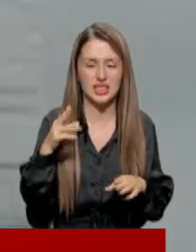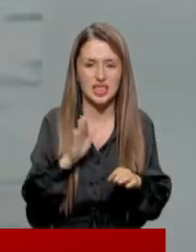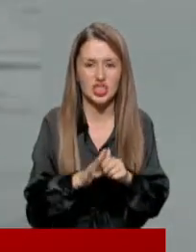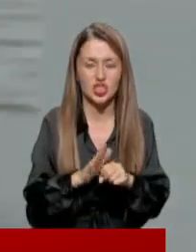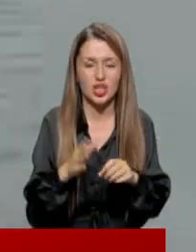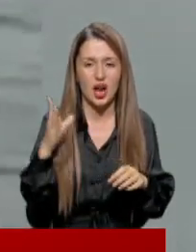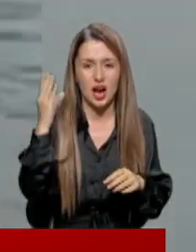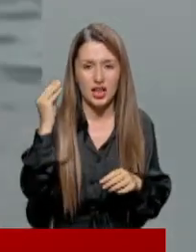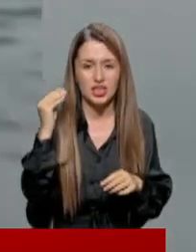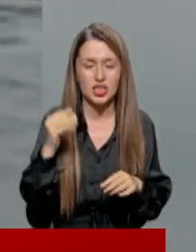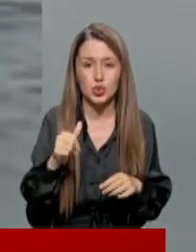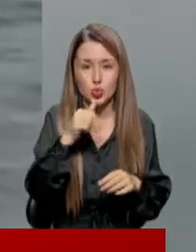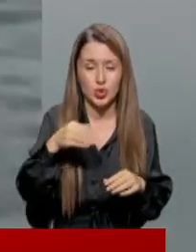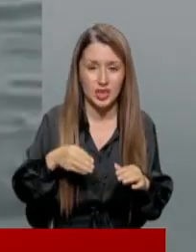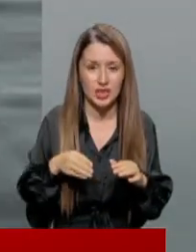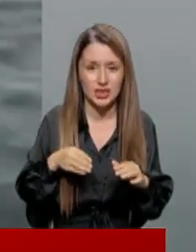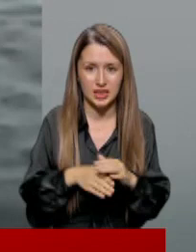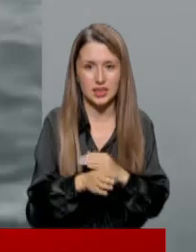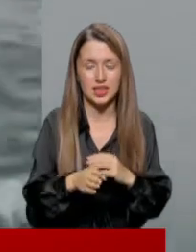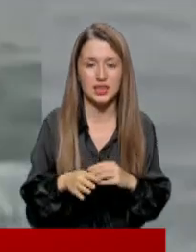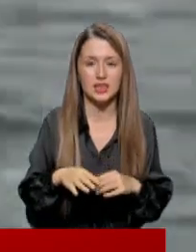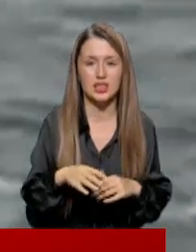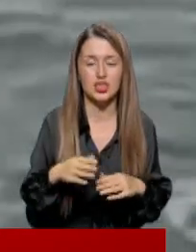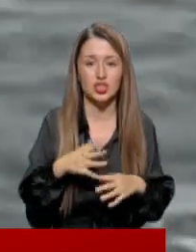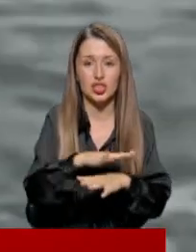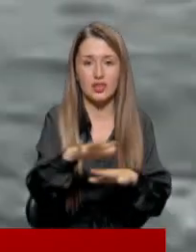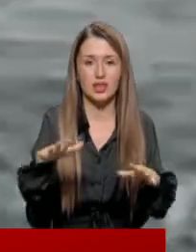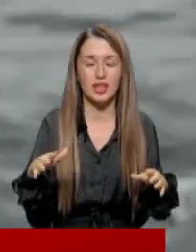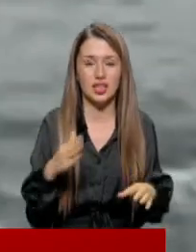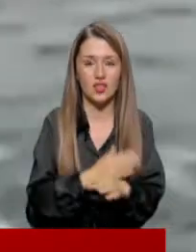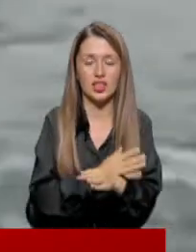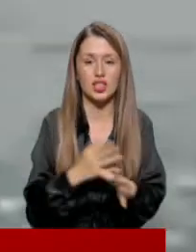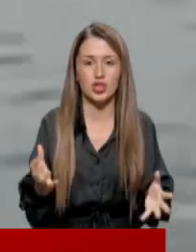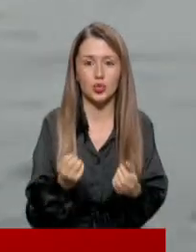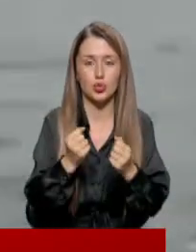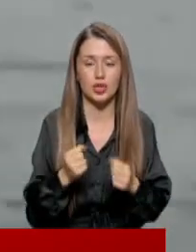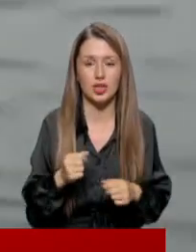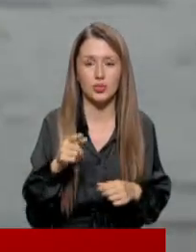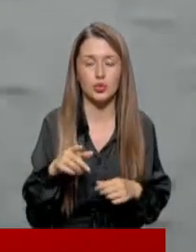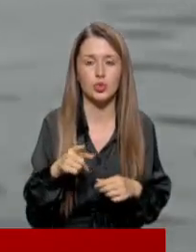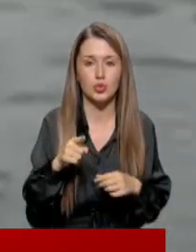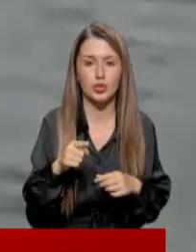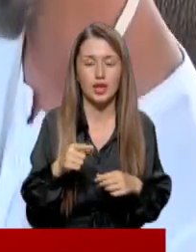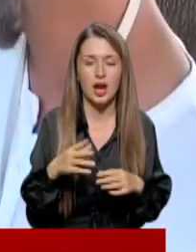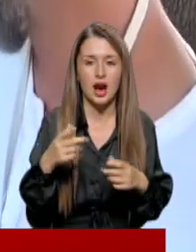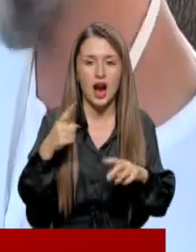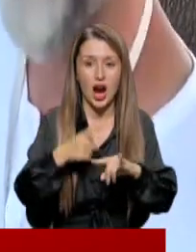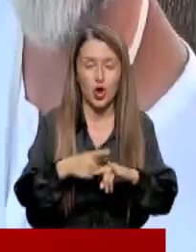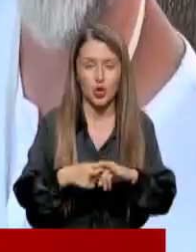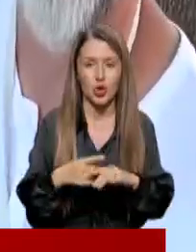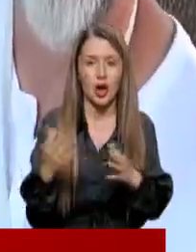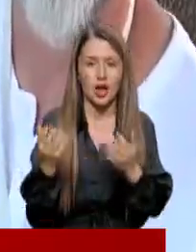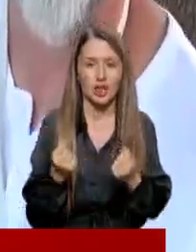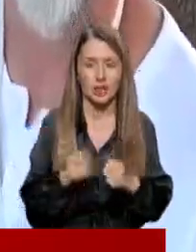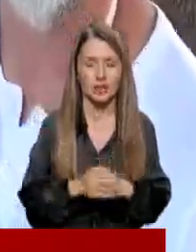suya atladı. 600 metre yüzen keçiyi çevredeki vatandaşlar kurtardı. Kurbanlık keçiyi Haluk Levent satın aldı. Emekliliğini